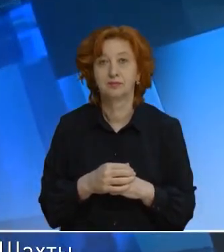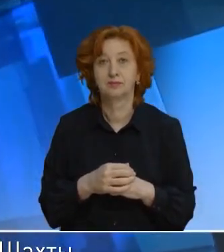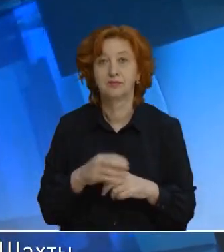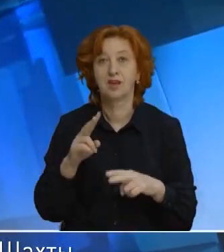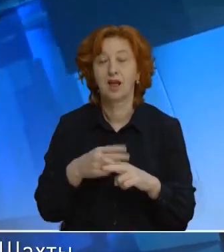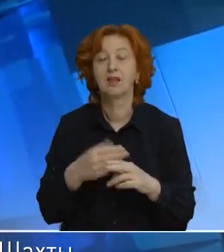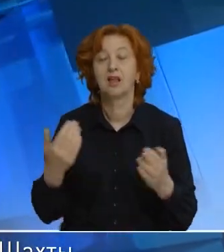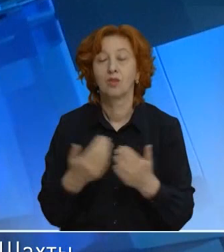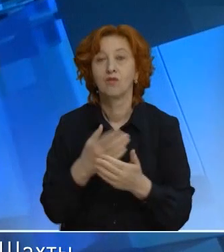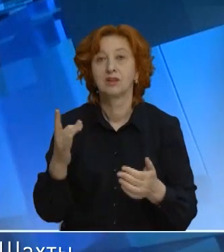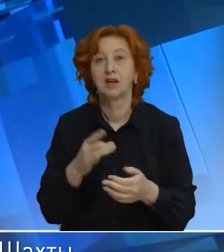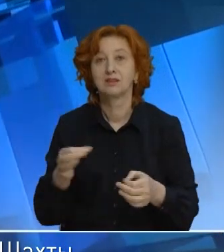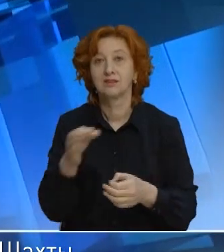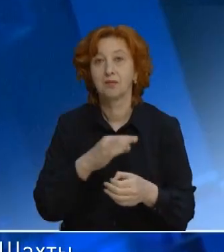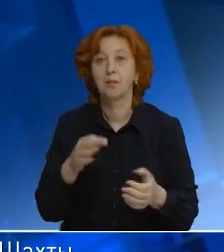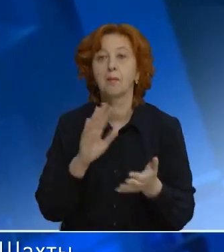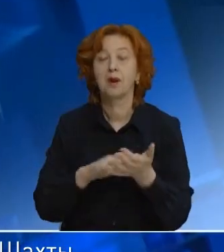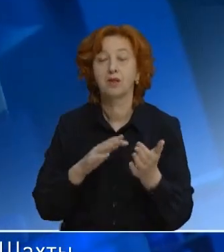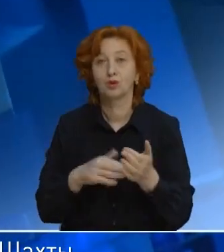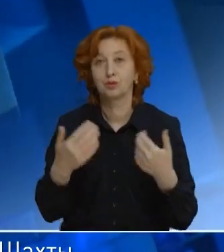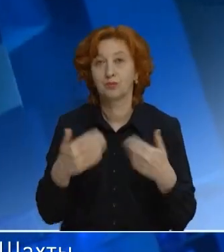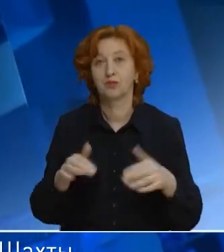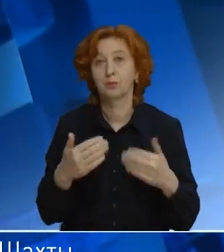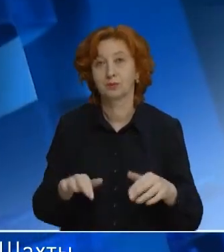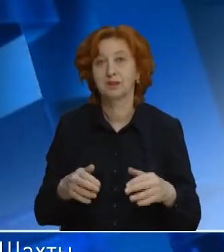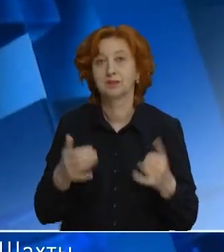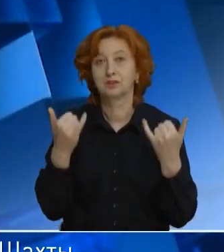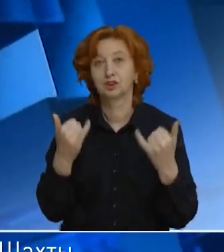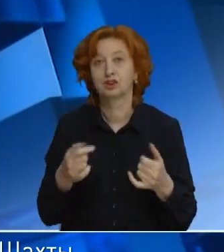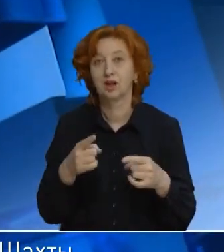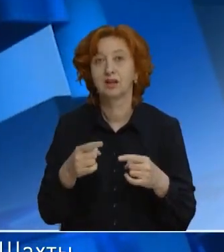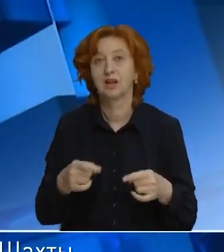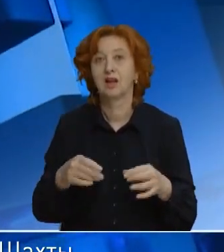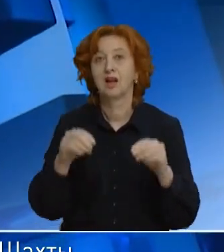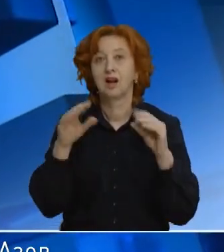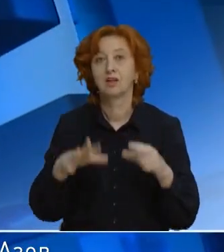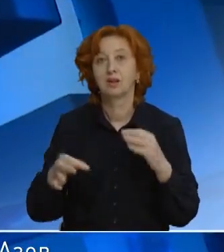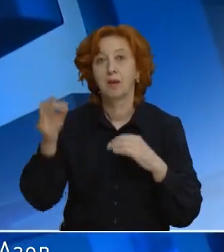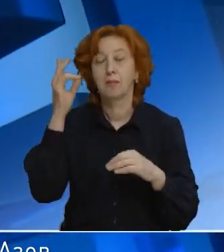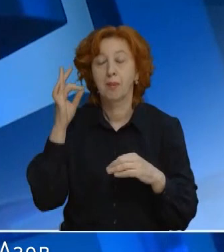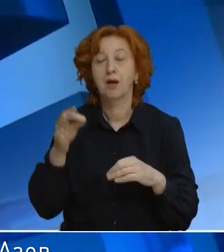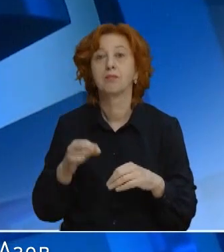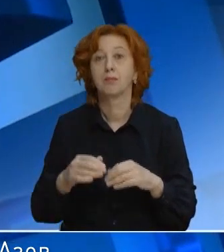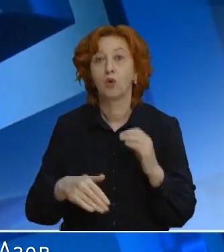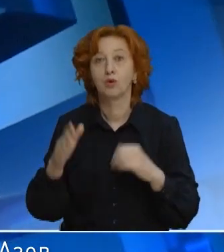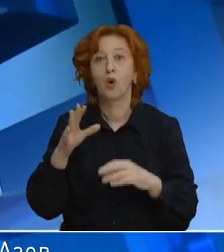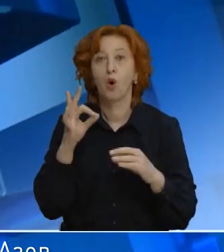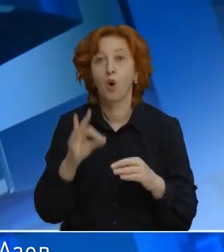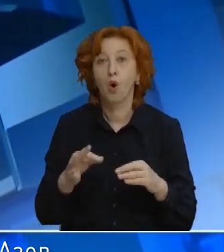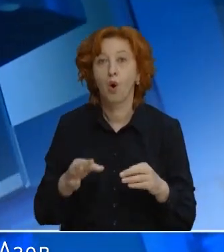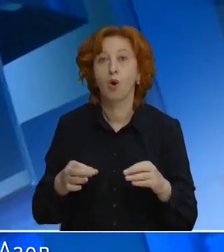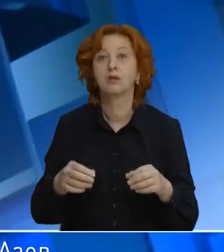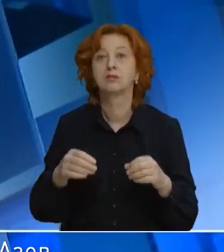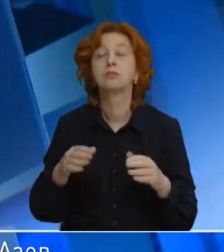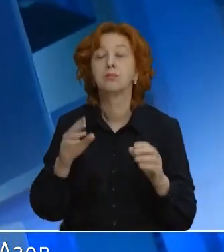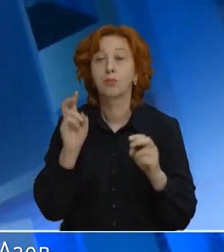Это новости Ростовской области. Продолжим выпуск. Ростовские полицейские решили напомнить подросткам о правилах посещения